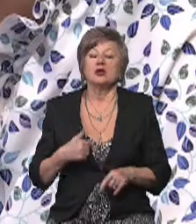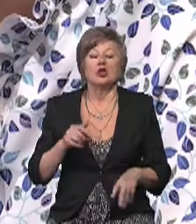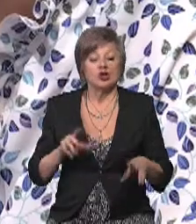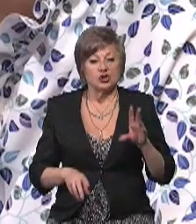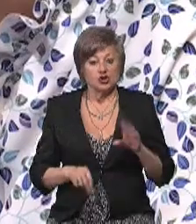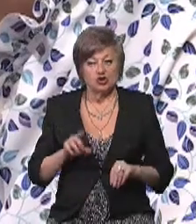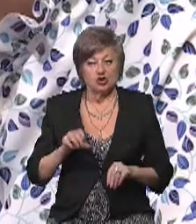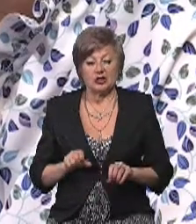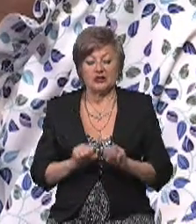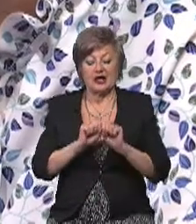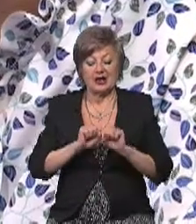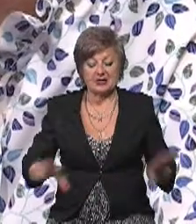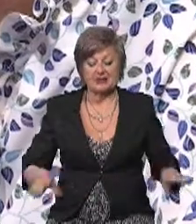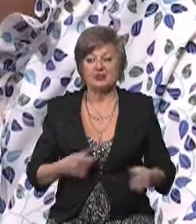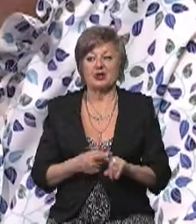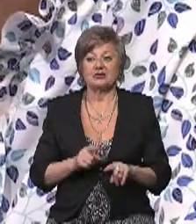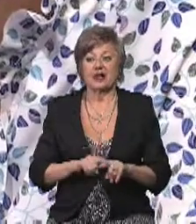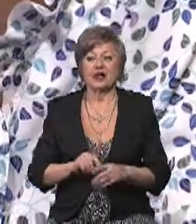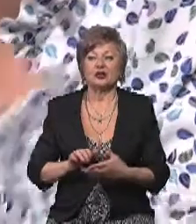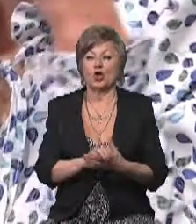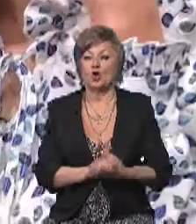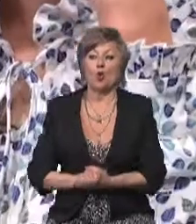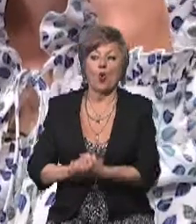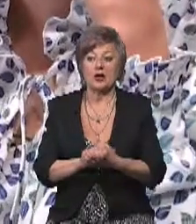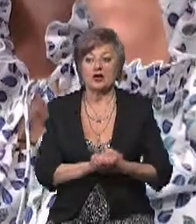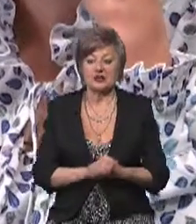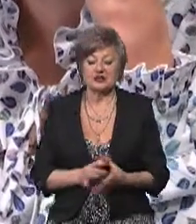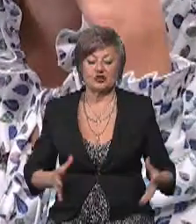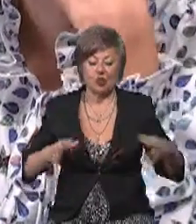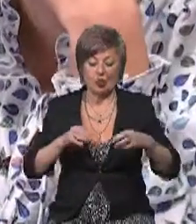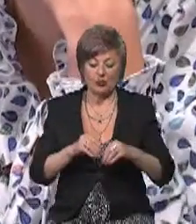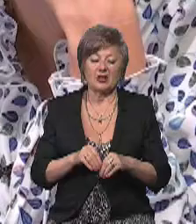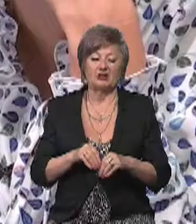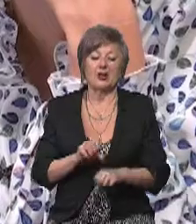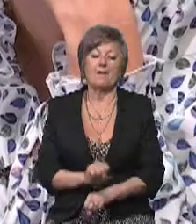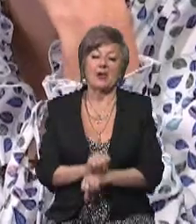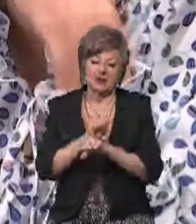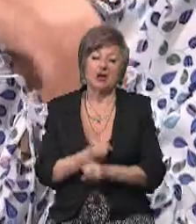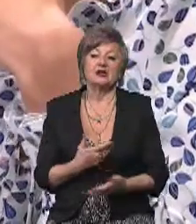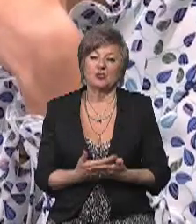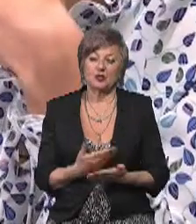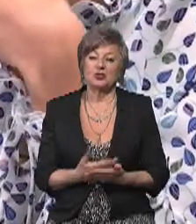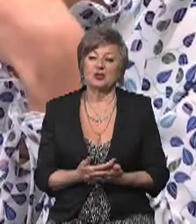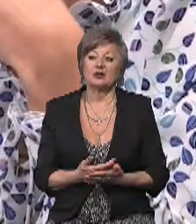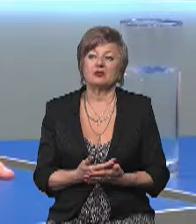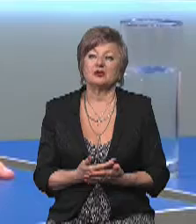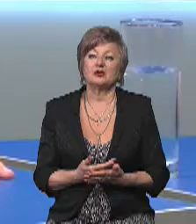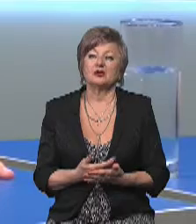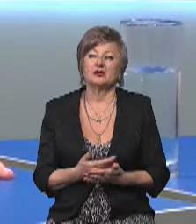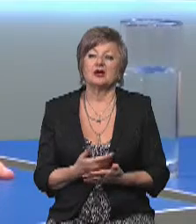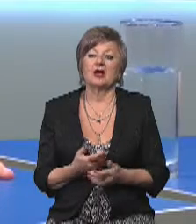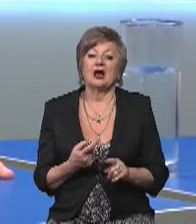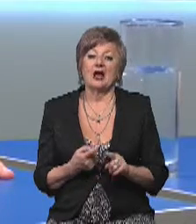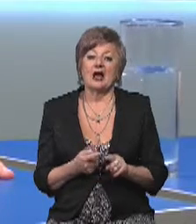що розпад цієї великої коаліції, коаліція об'єднаною Майданом, ну умовно скажемо, об'єднаною Майданом,